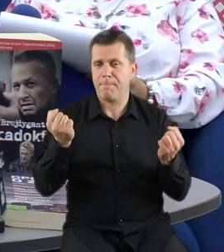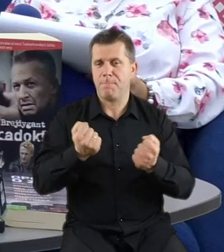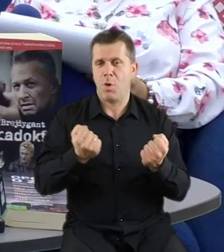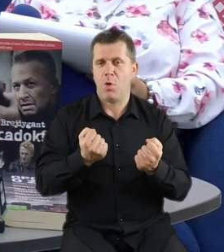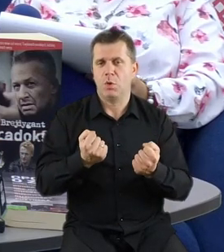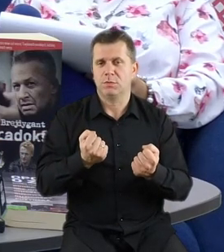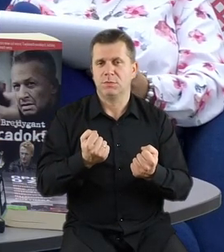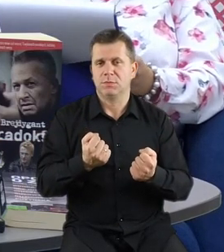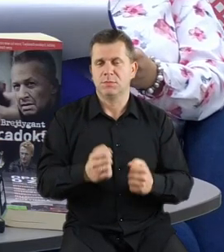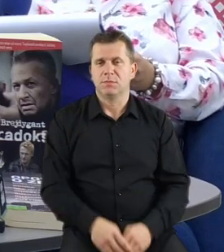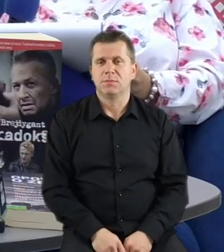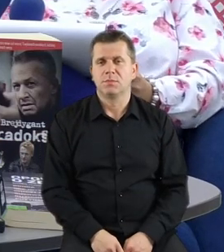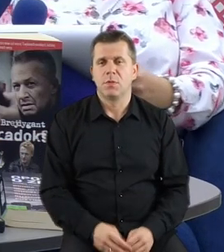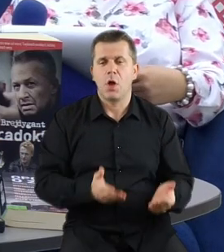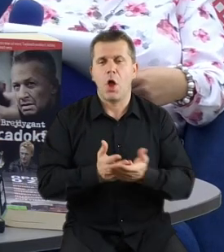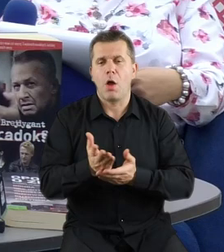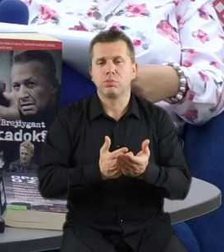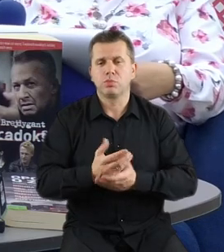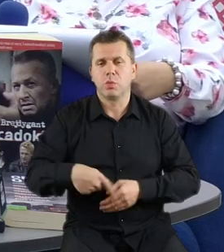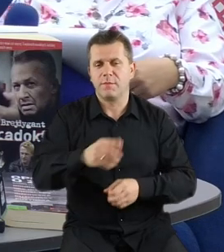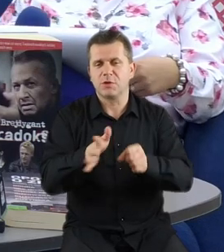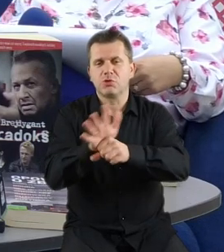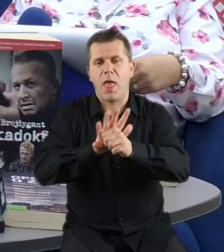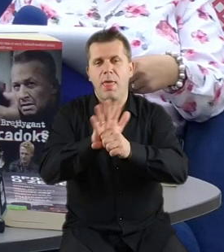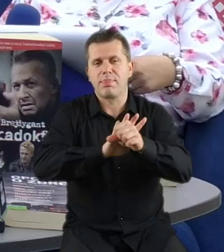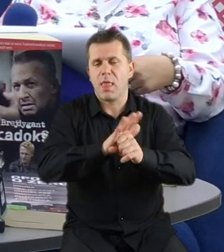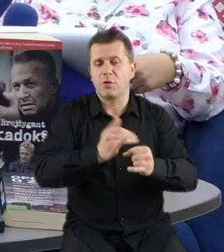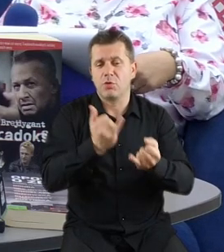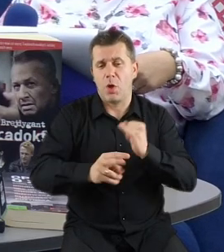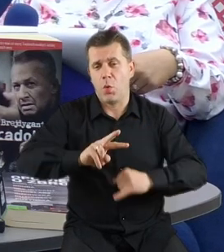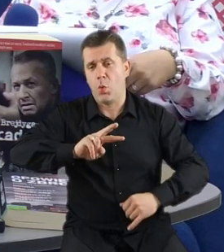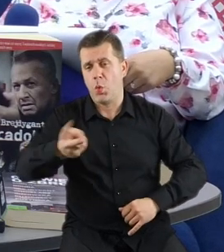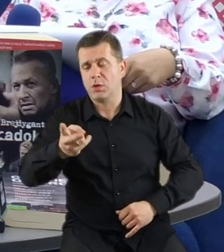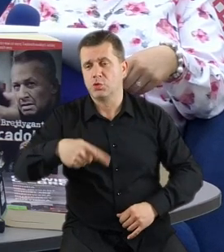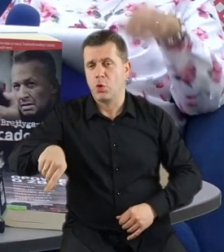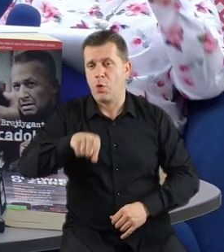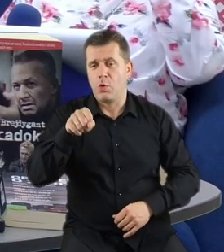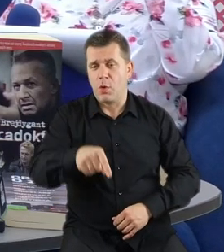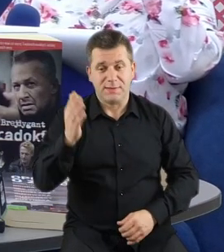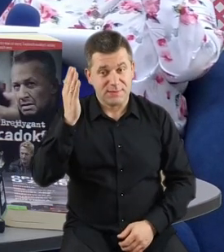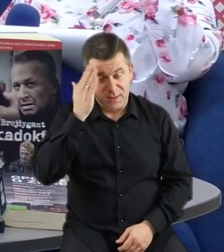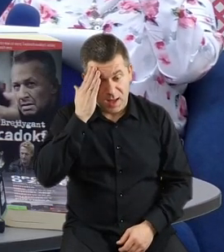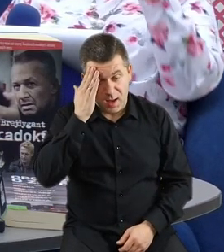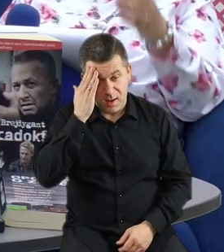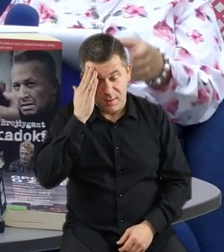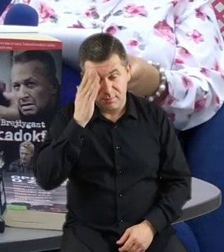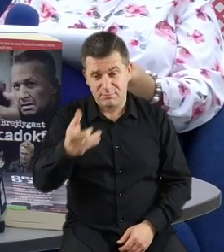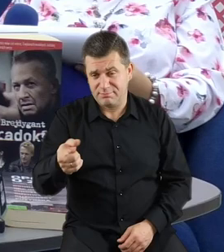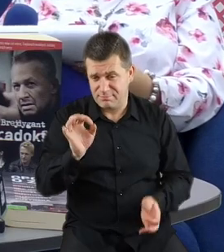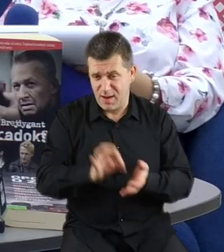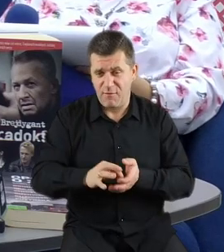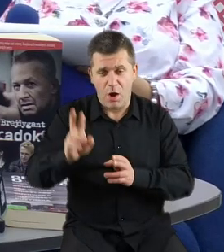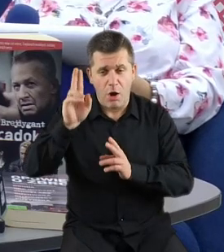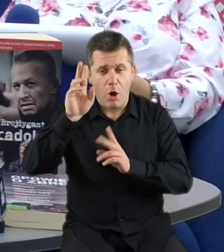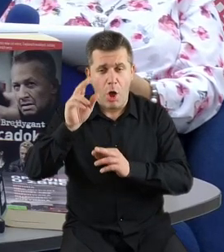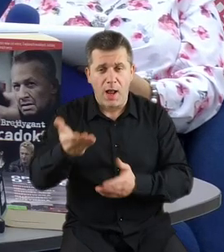już mocy jakby obsługiwania szantażu, albo jeżeli ta druga strona je zna, więc tak na